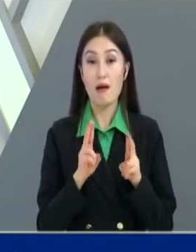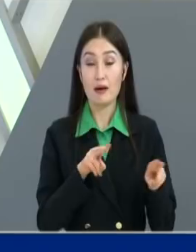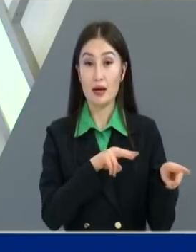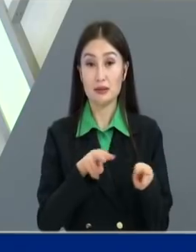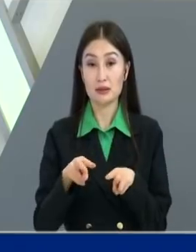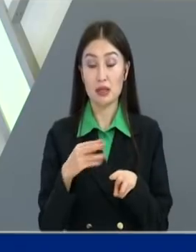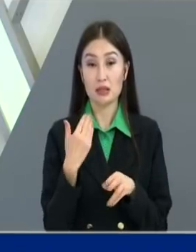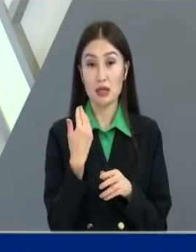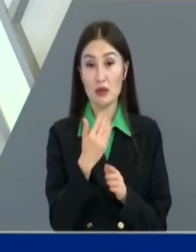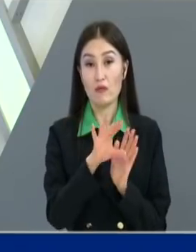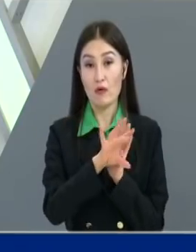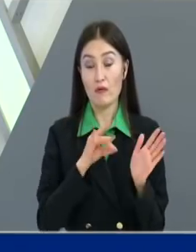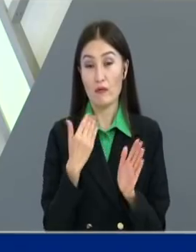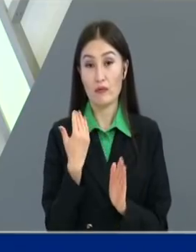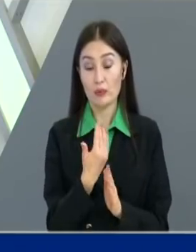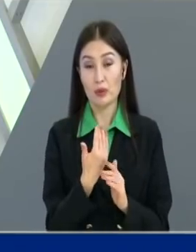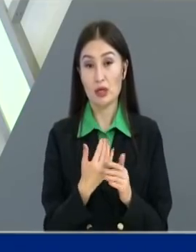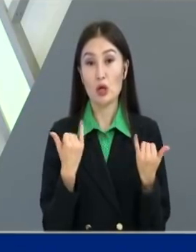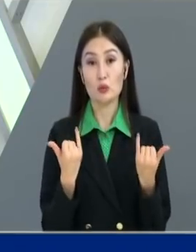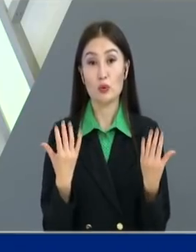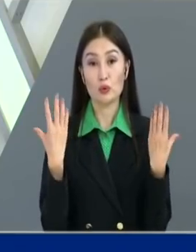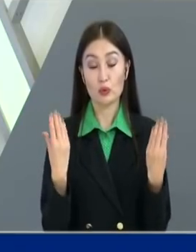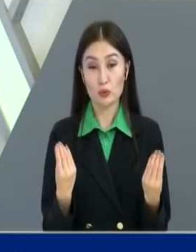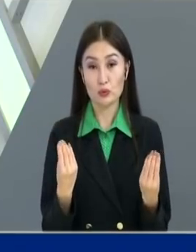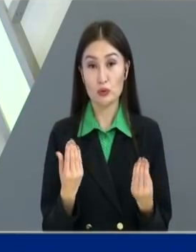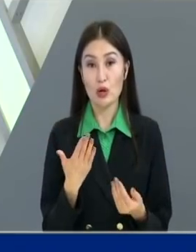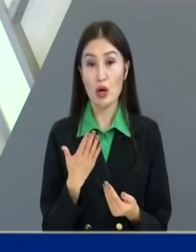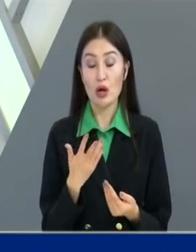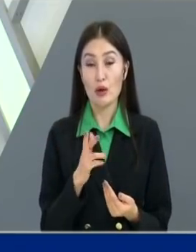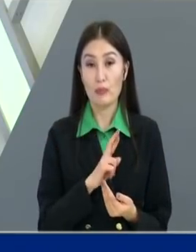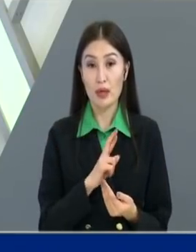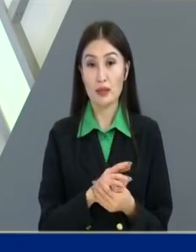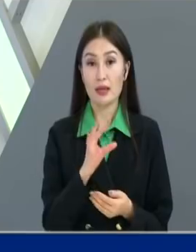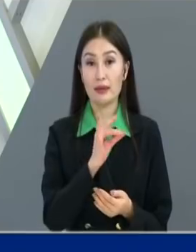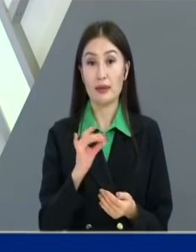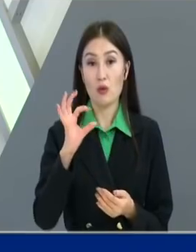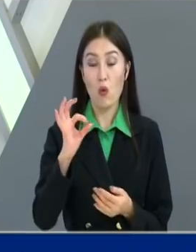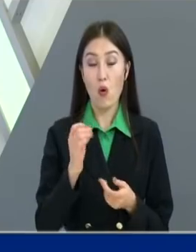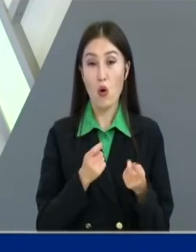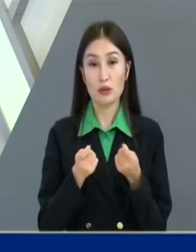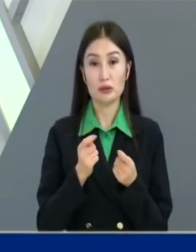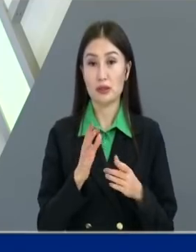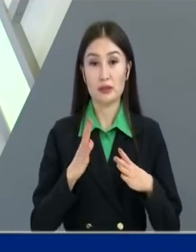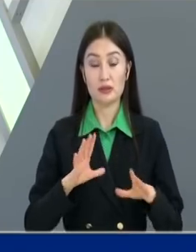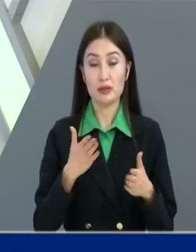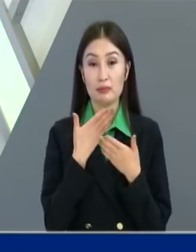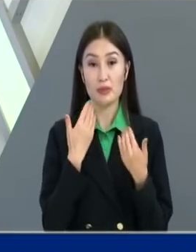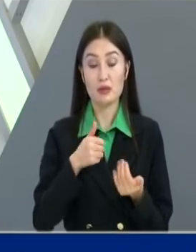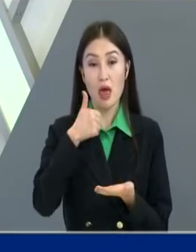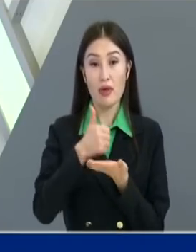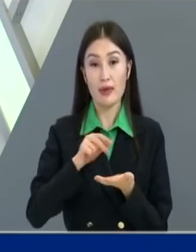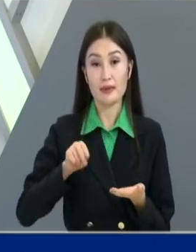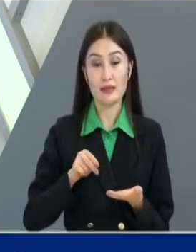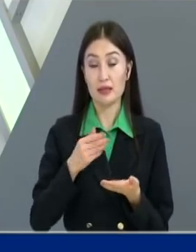мени көрсөтүшүп, бүгүнкү күндө мен ИО жетекчи да эмесмин, ген директор